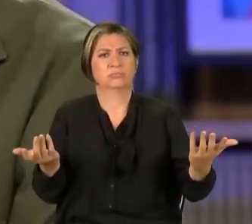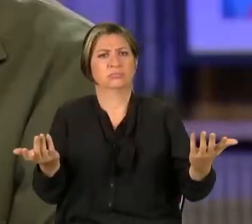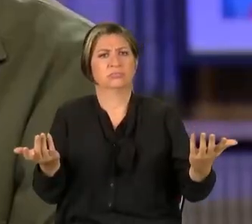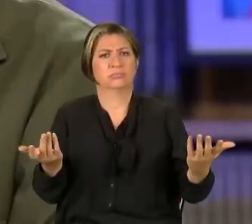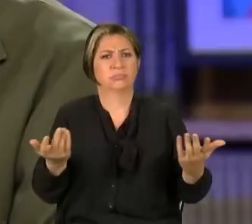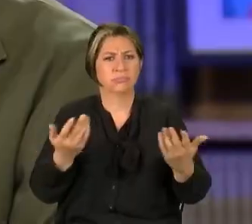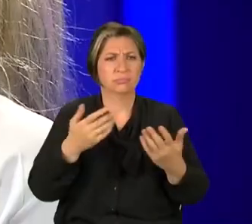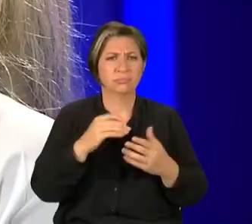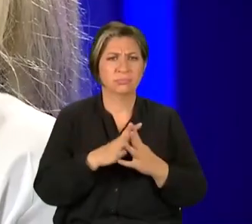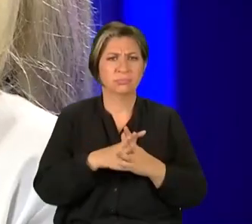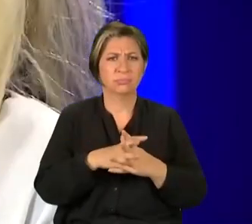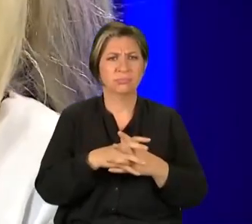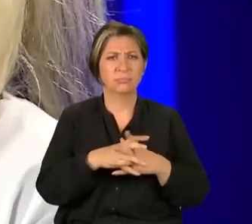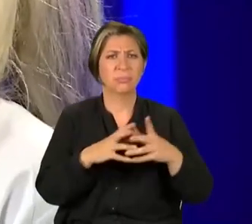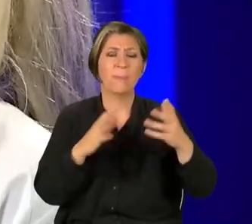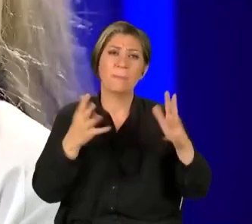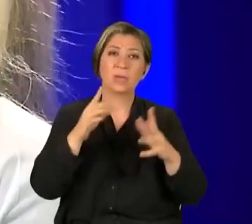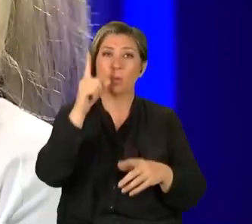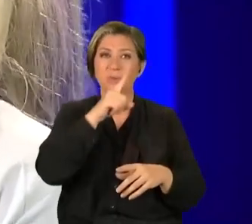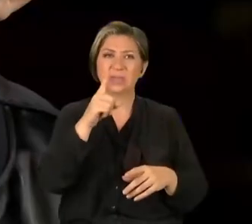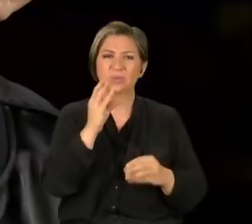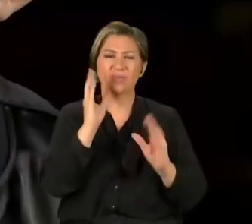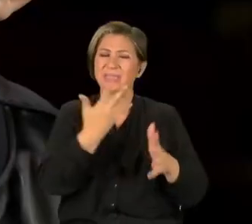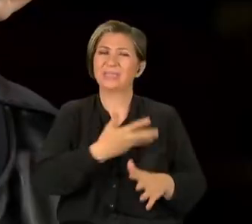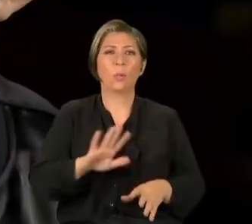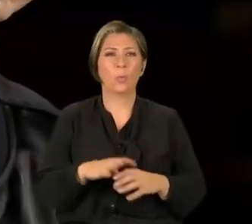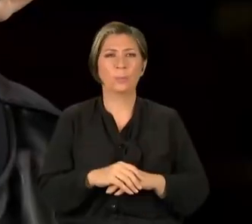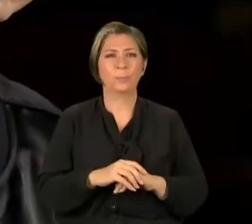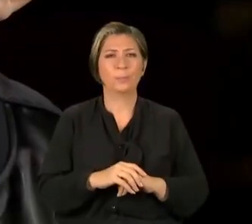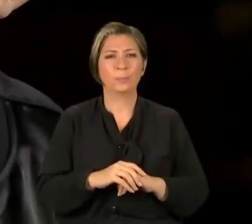yazdığım bir bedel aslında bu. Belki de o yüzden pek fazla sevmiyorum yani.